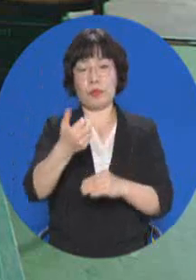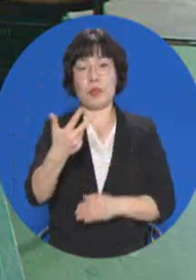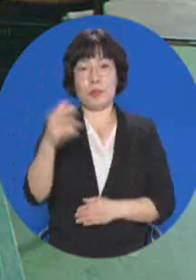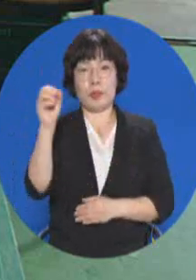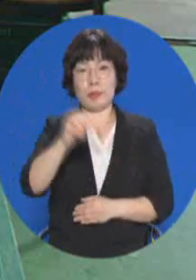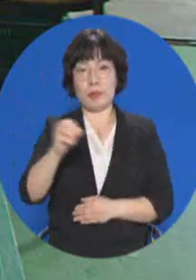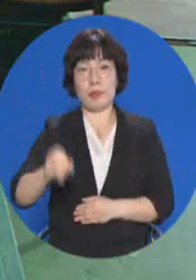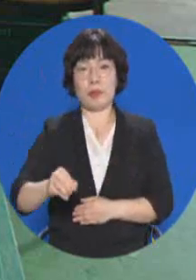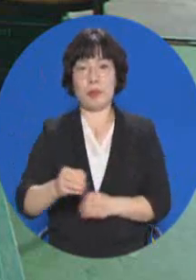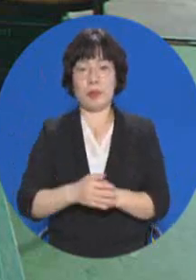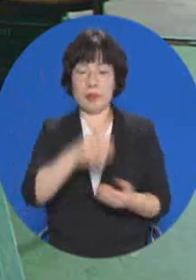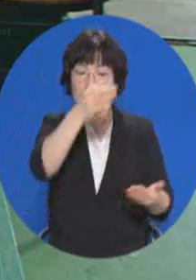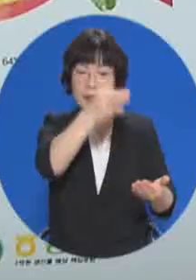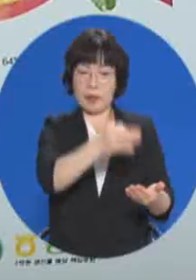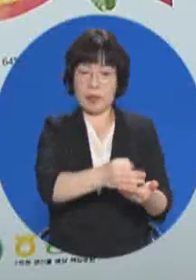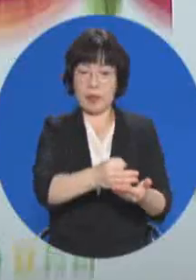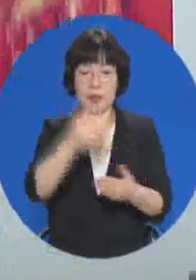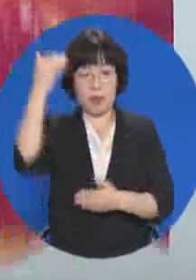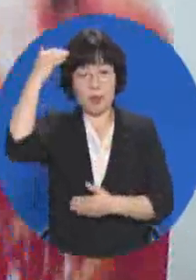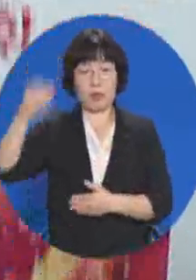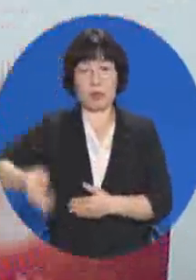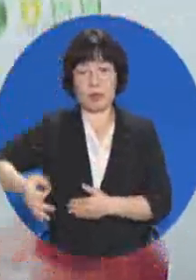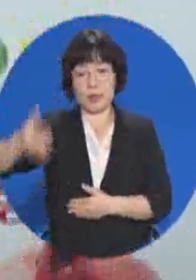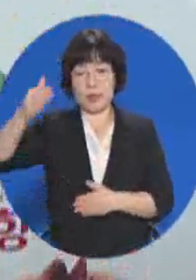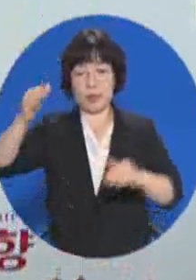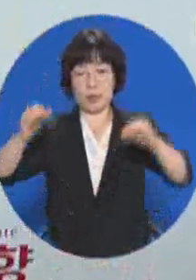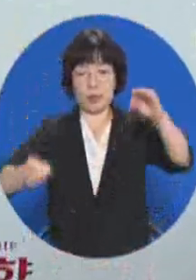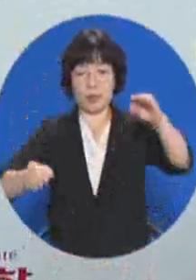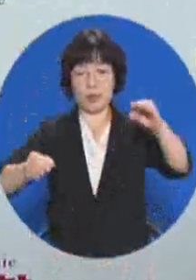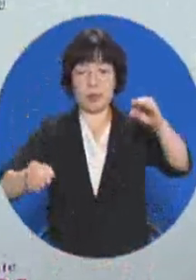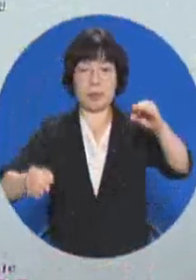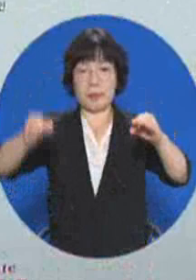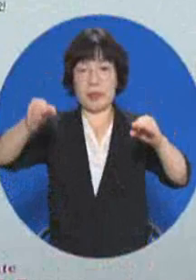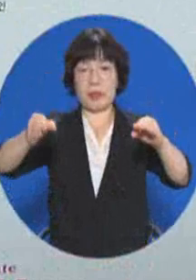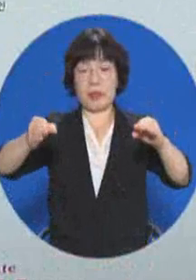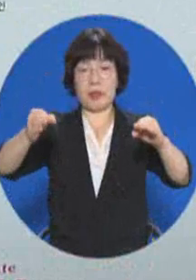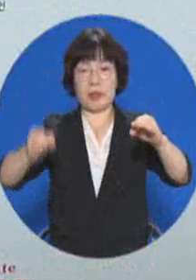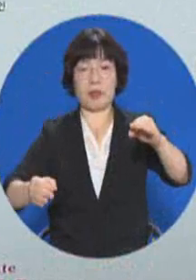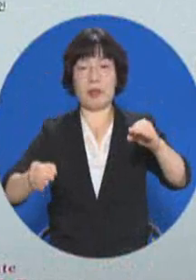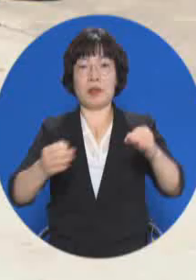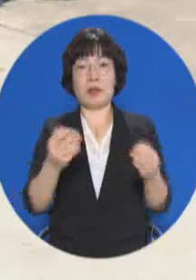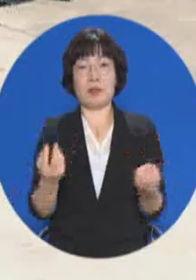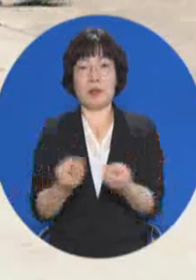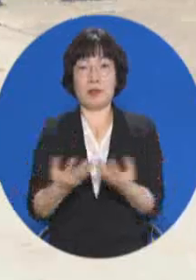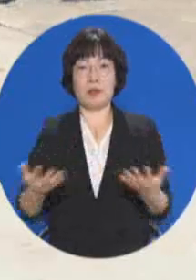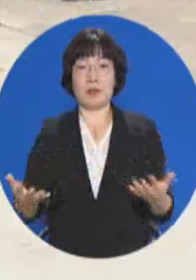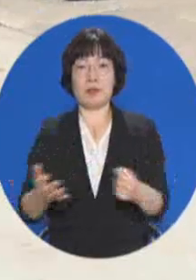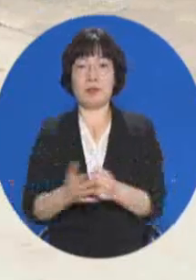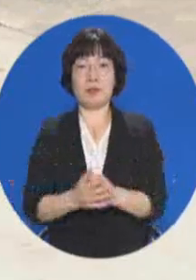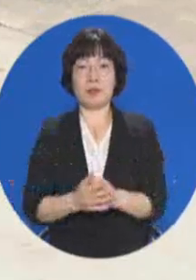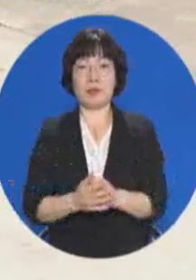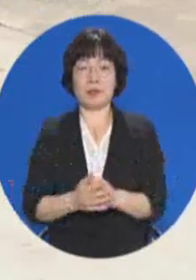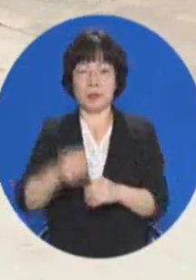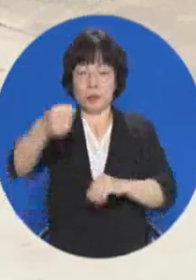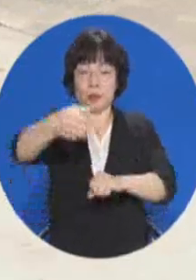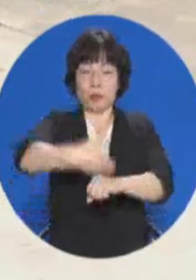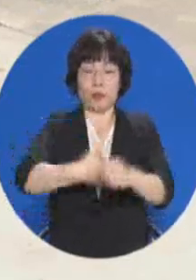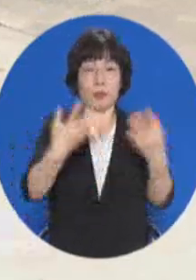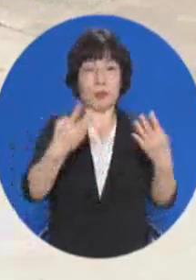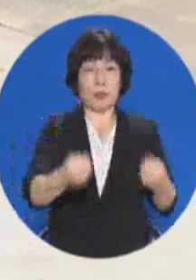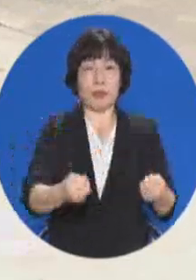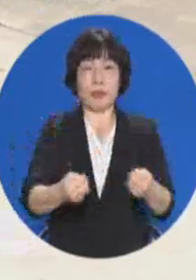외국산이어서 국내 시장 가격 경쟁력을 맞추기 위해서는 다른 뾰족한 수가 없습니다. 수입산이 값싼